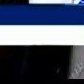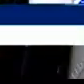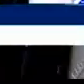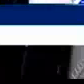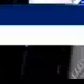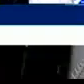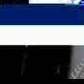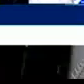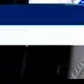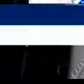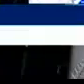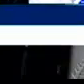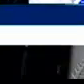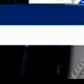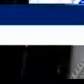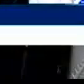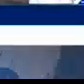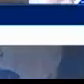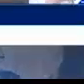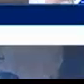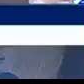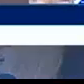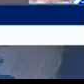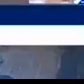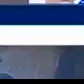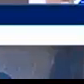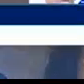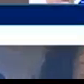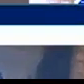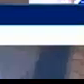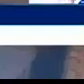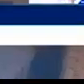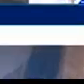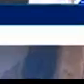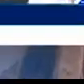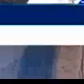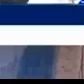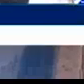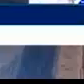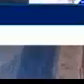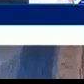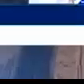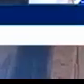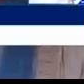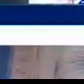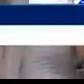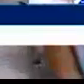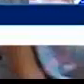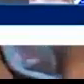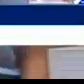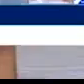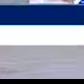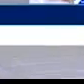camere ale micului apartament. Echim, fratele mai mare, doamne la doilea etaj, eu, sora mai mică, doamne la primul